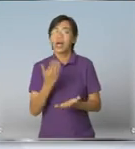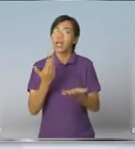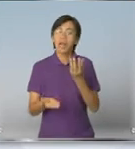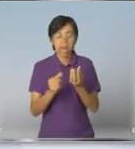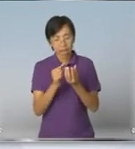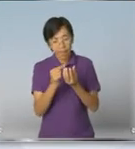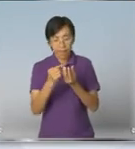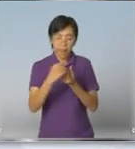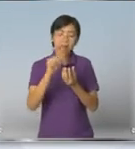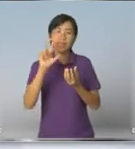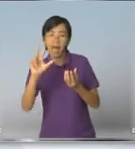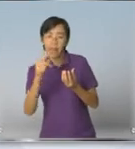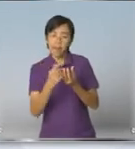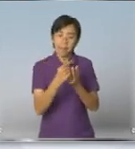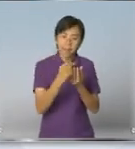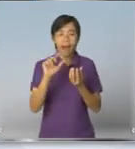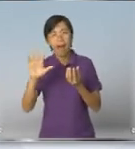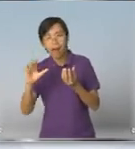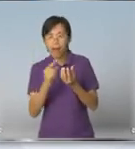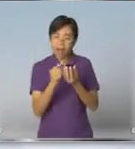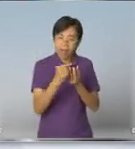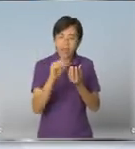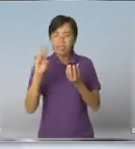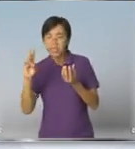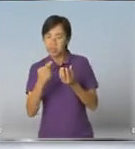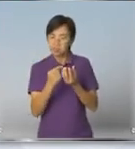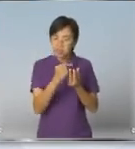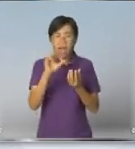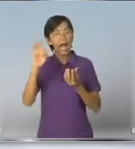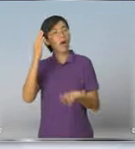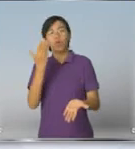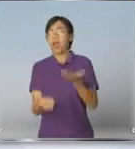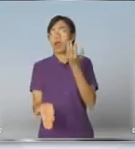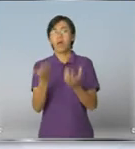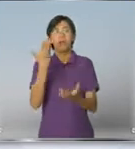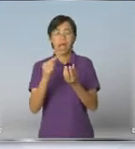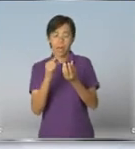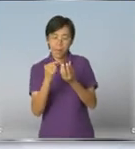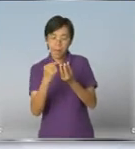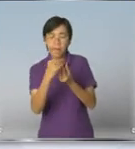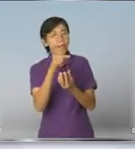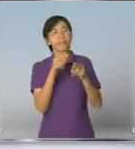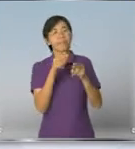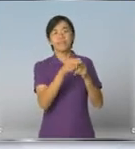3579ได้ทั้งนั้นเลยหมายถึงว่าจำนวนกลีบของแต่ละรอบนะคะแต่ว่าให้มีการลดหลั่น